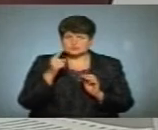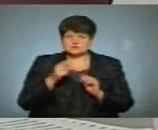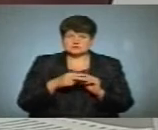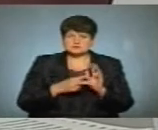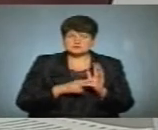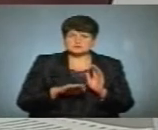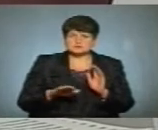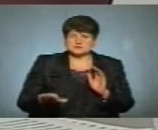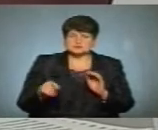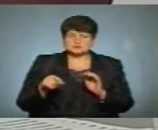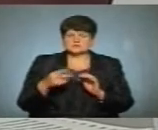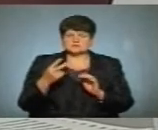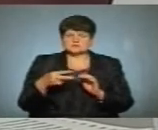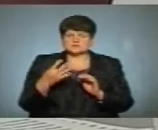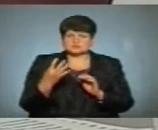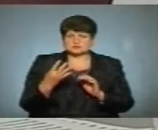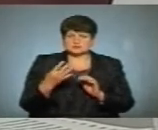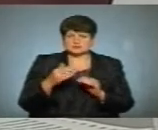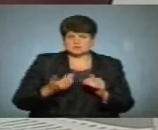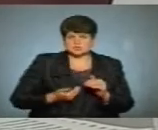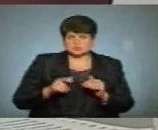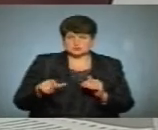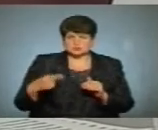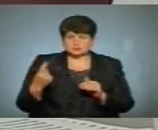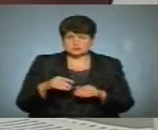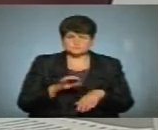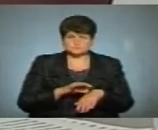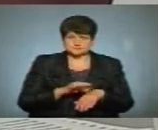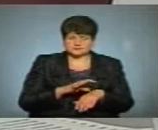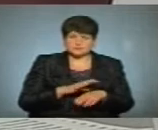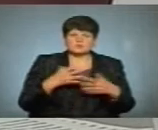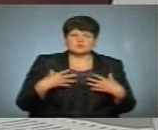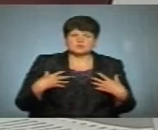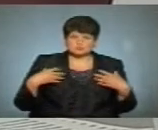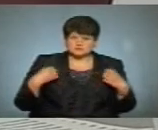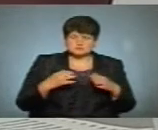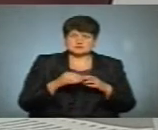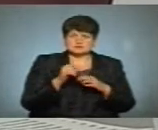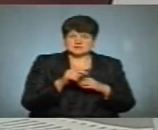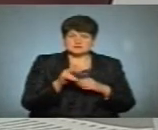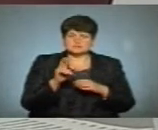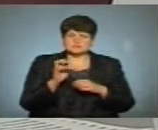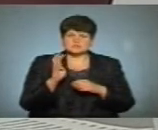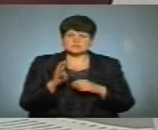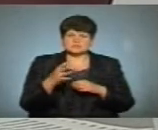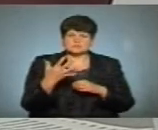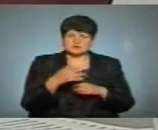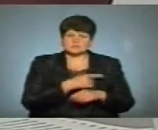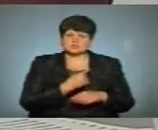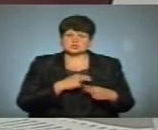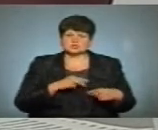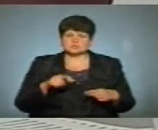дітей, 1024 жителі області, які хворіли на COVID-19, вже одужали, серед них 245 медичних